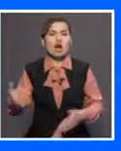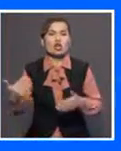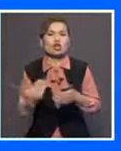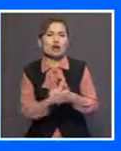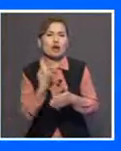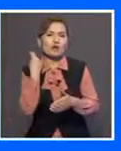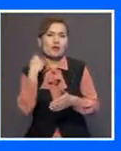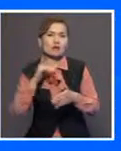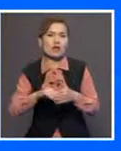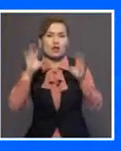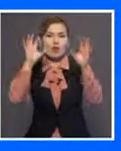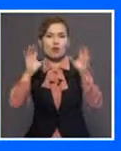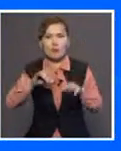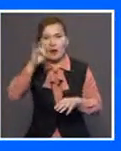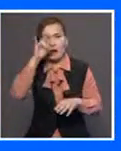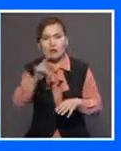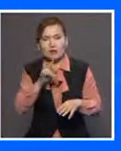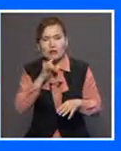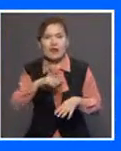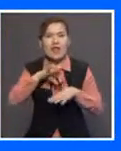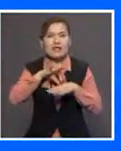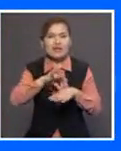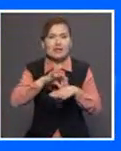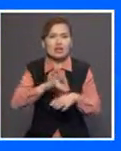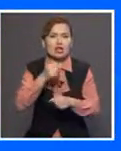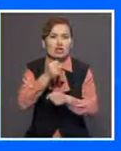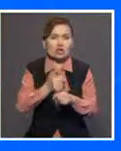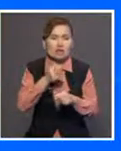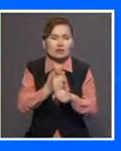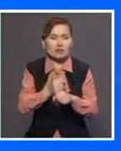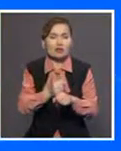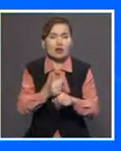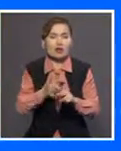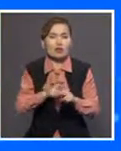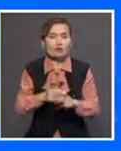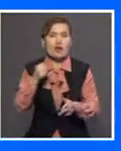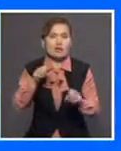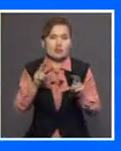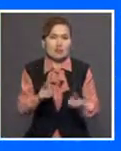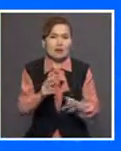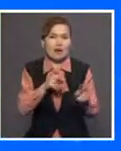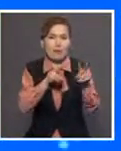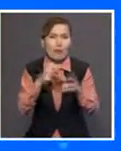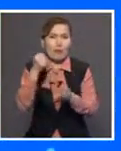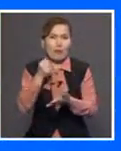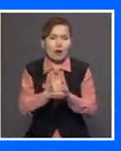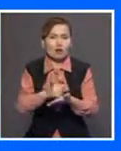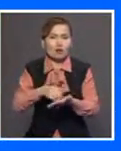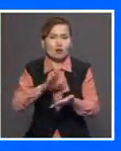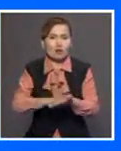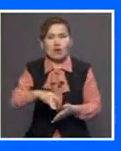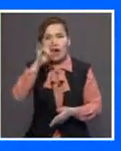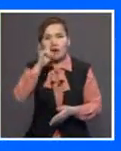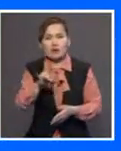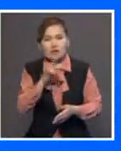Жаңа салық кодексі бойынша елімізде теріден жасалған бұйымдарға бақылау белгісі енгізіледі. Бұл көлеңкелі бизнестің жолын кесіп,